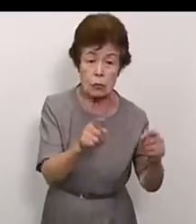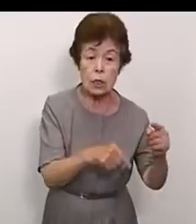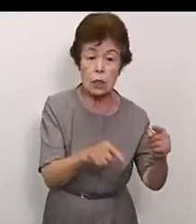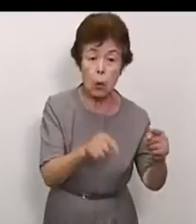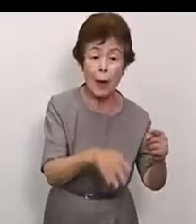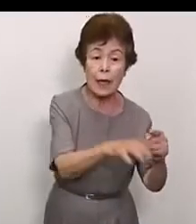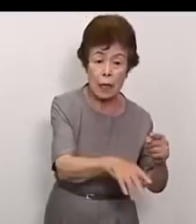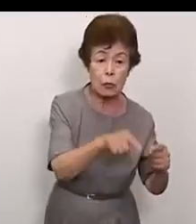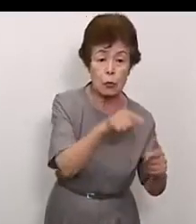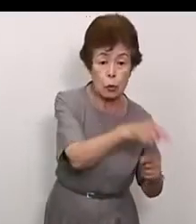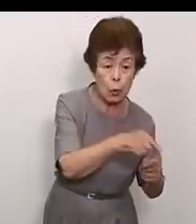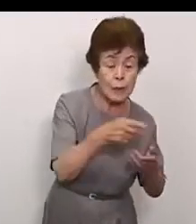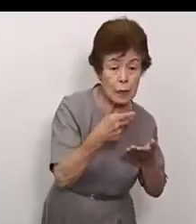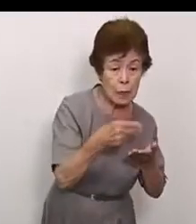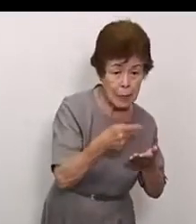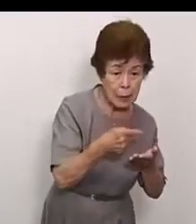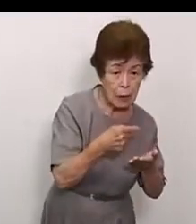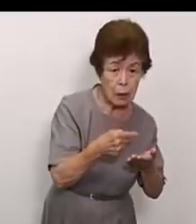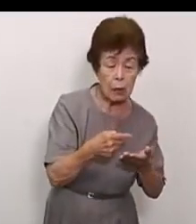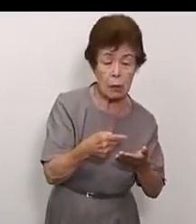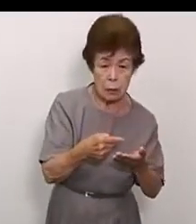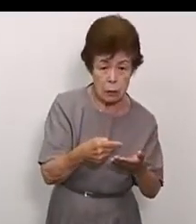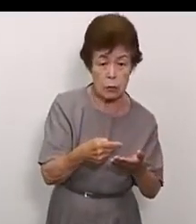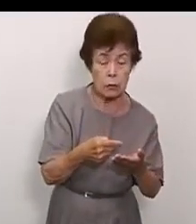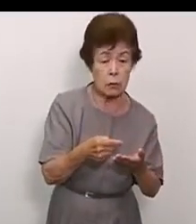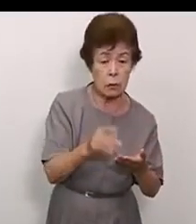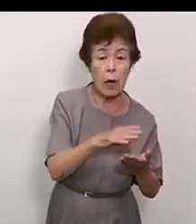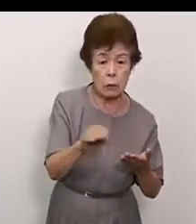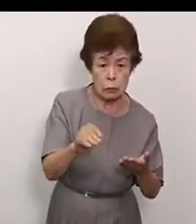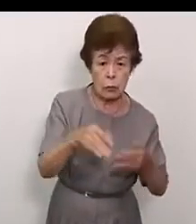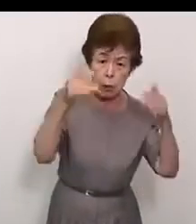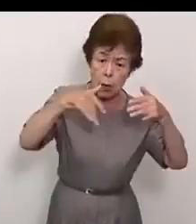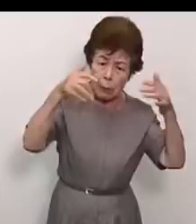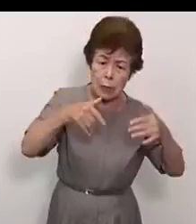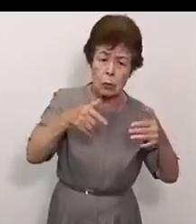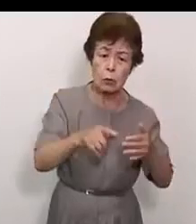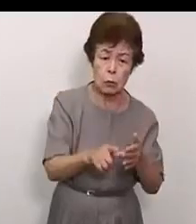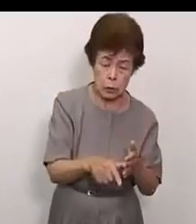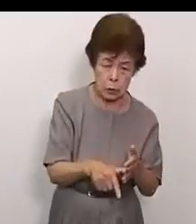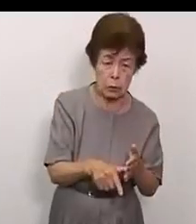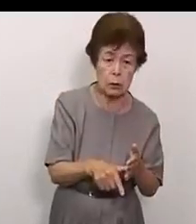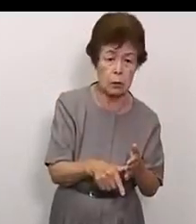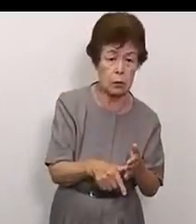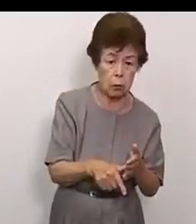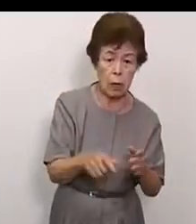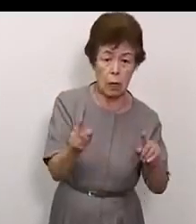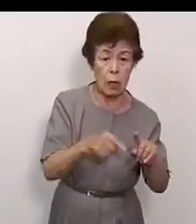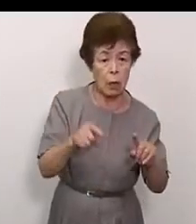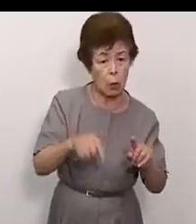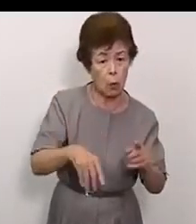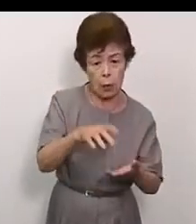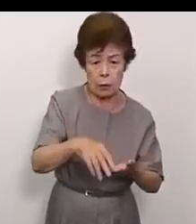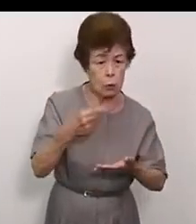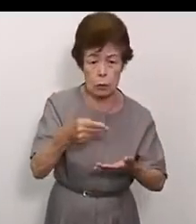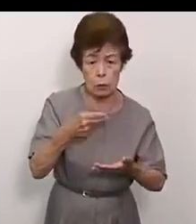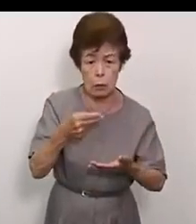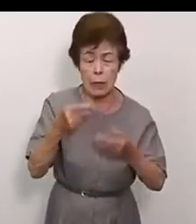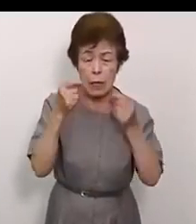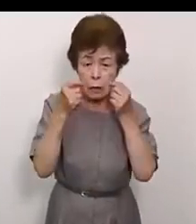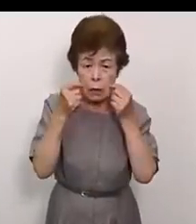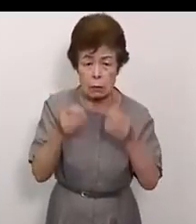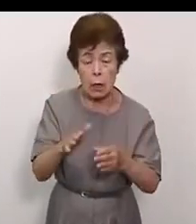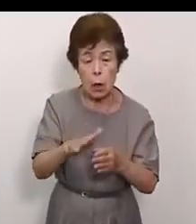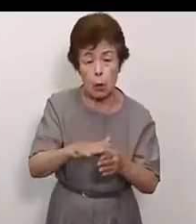たり、してたんですが、雨の日は、公園では食べられないんで、お弁当を持